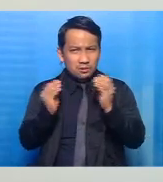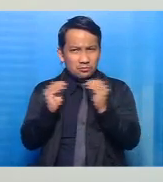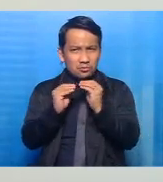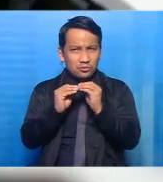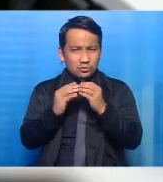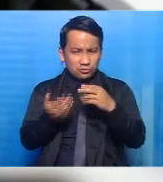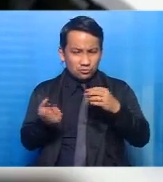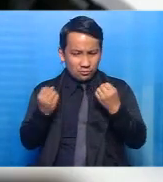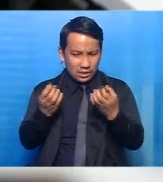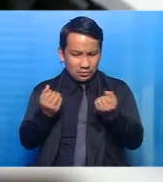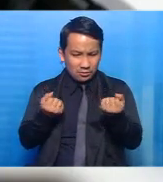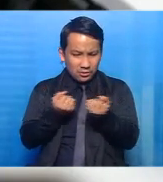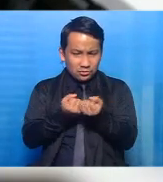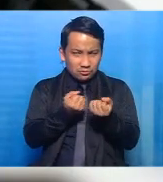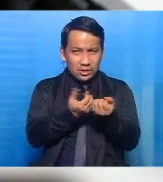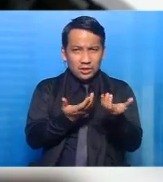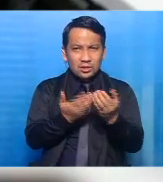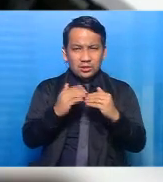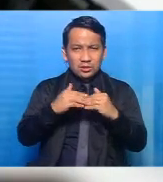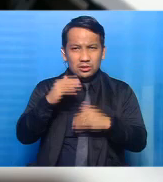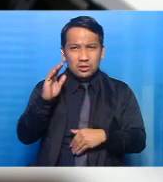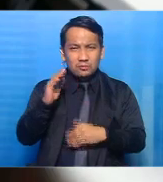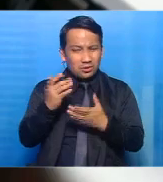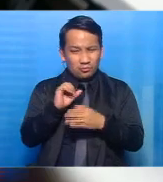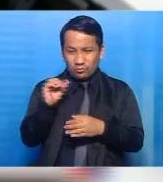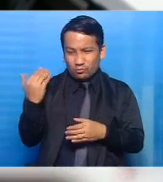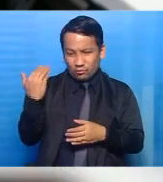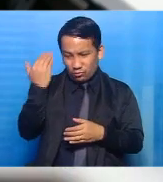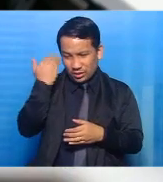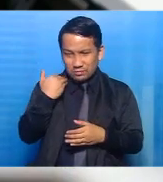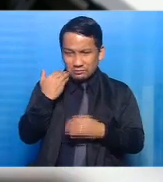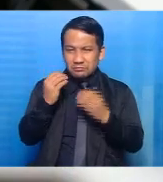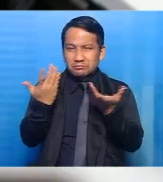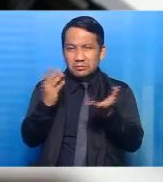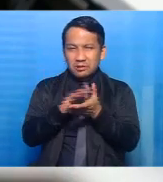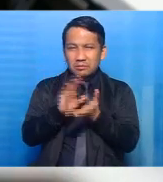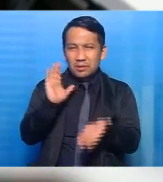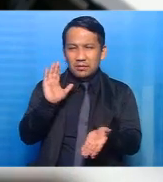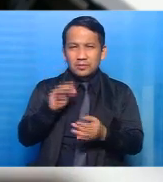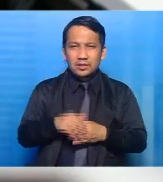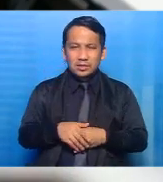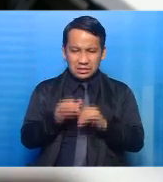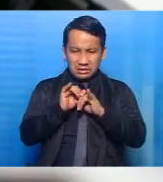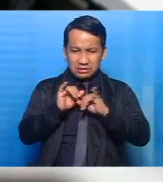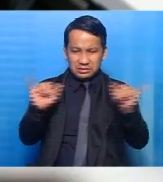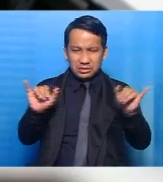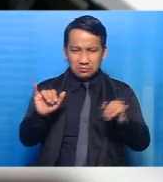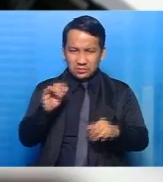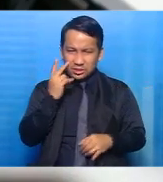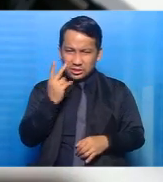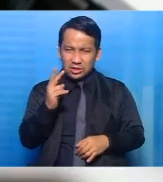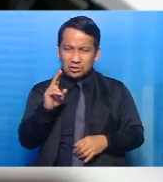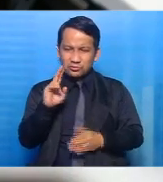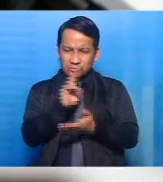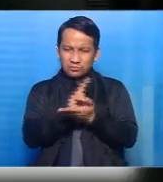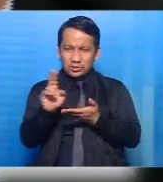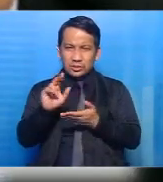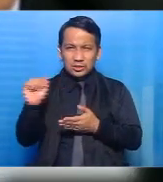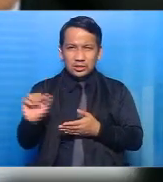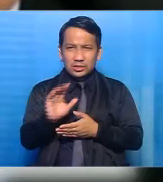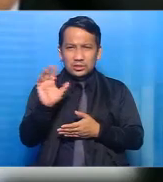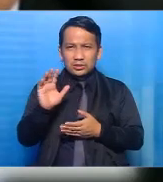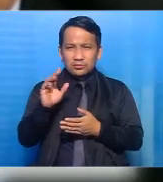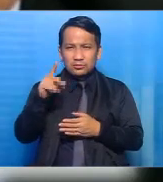talaga yung increase. Issue rin sa supply ang nakikitang dahilan ng ekonomistang si Ronilo Balberan ng University of Asia and the Pacific.